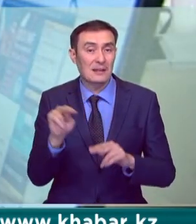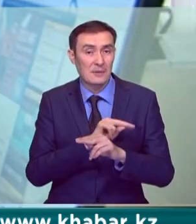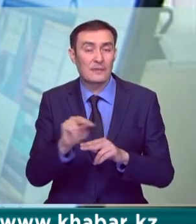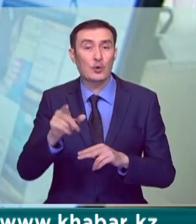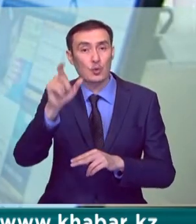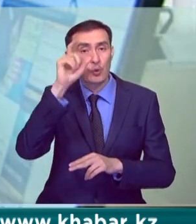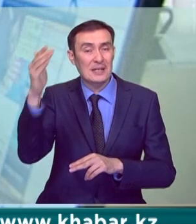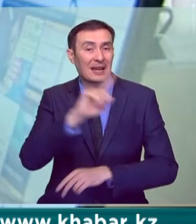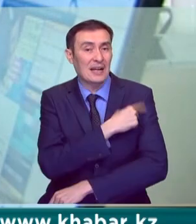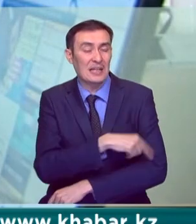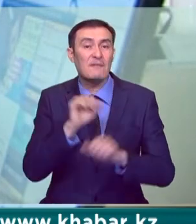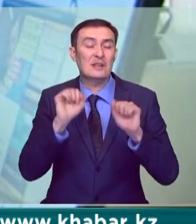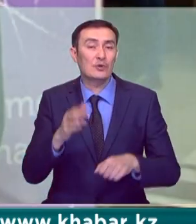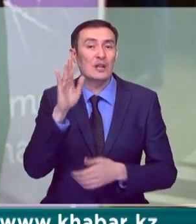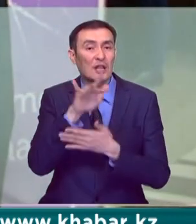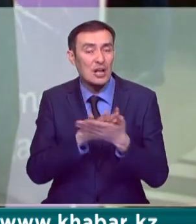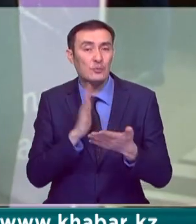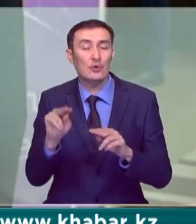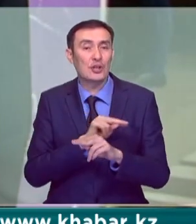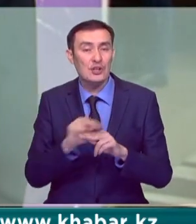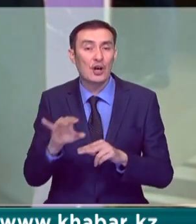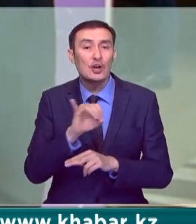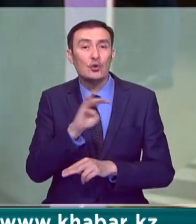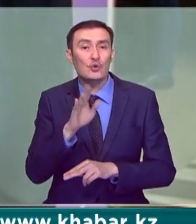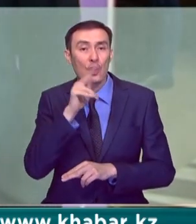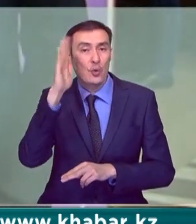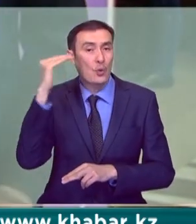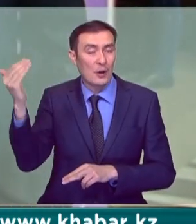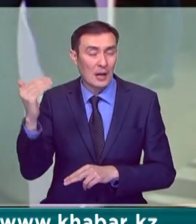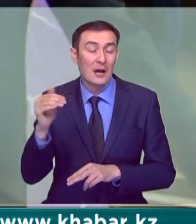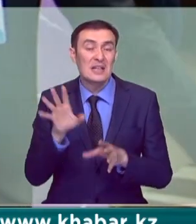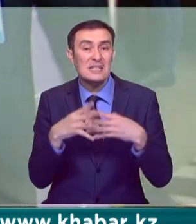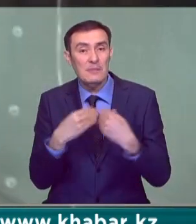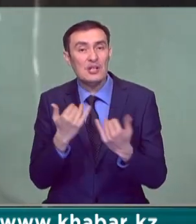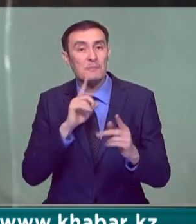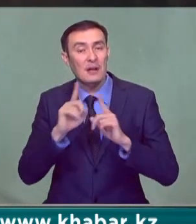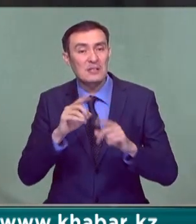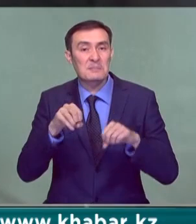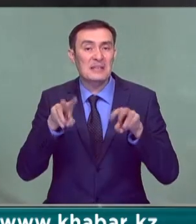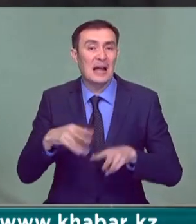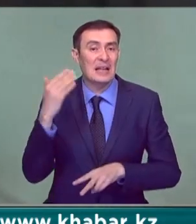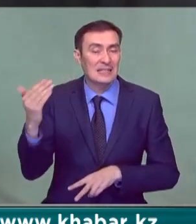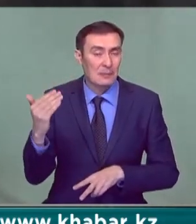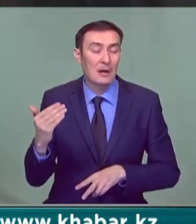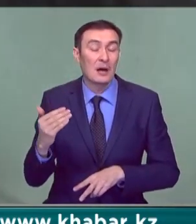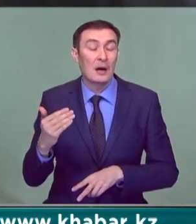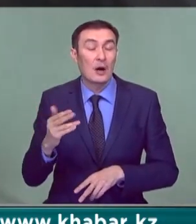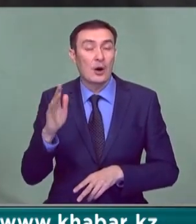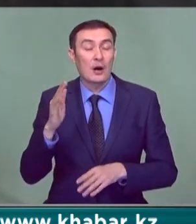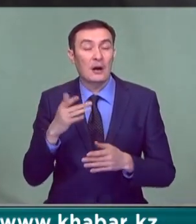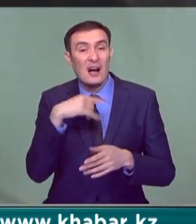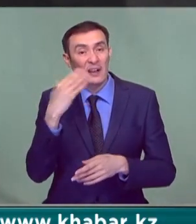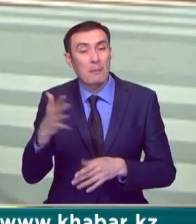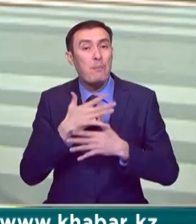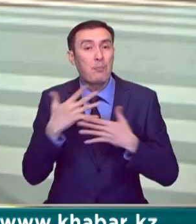турецкой клинике но возможно дальше и и будут лечить южнокорейские врачей семья ведёт переговоры со специалистами этой страны говорят